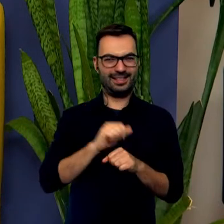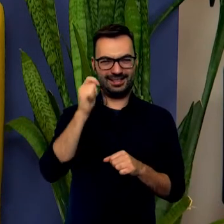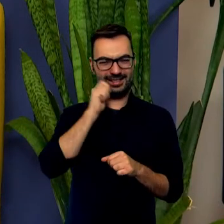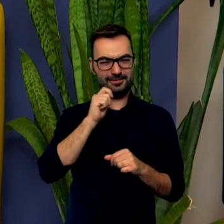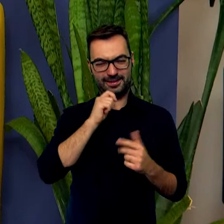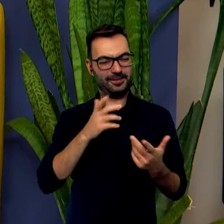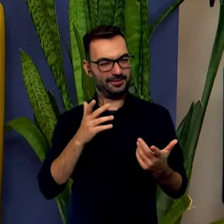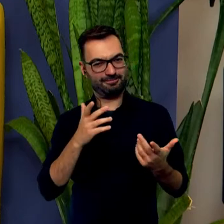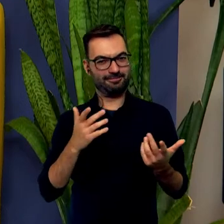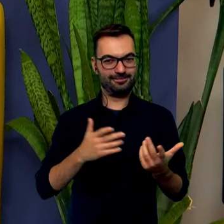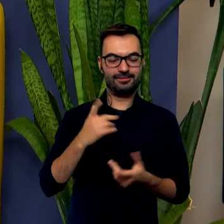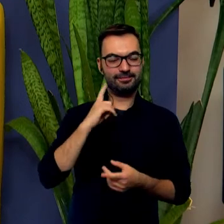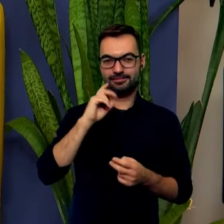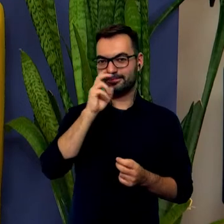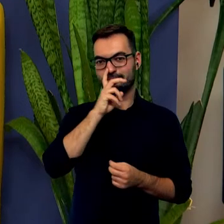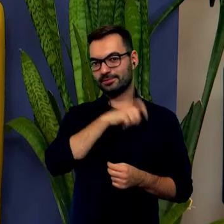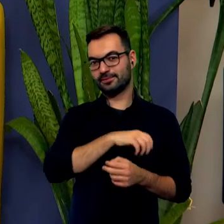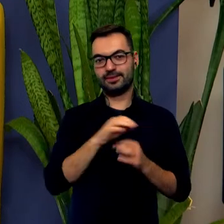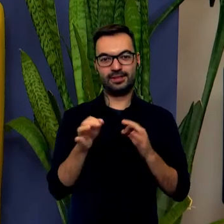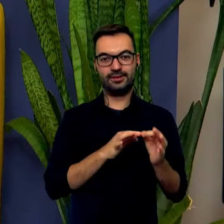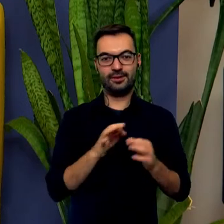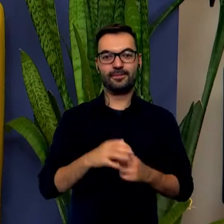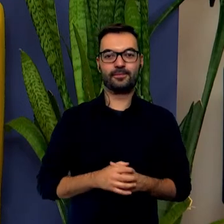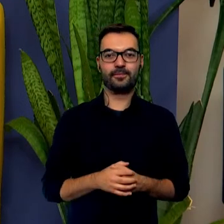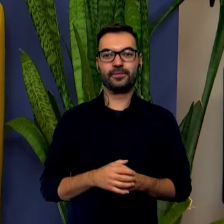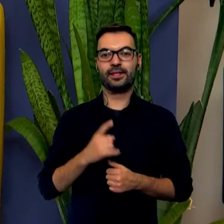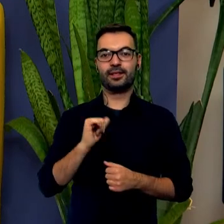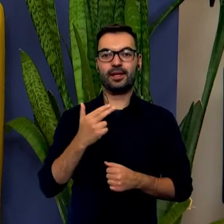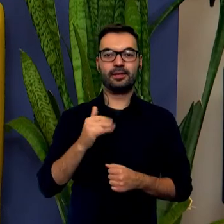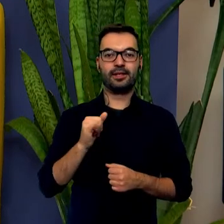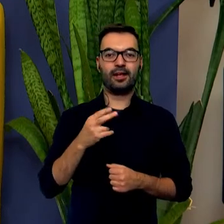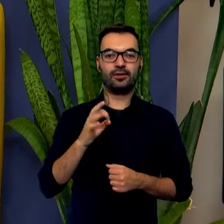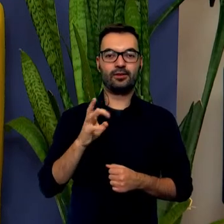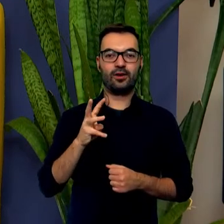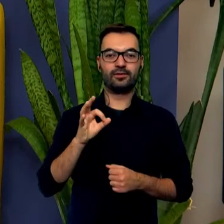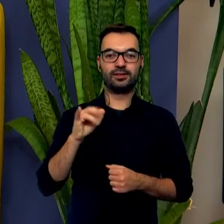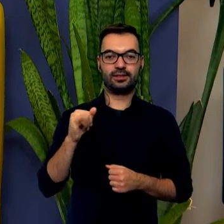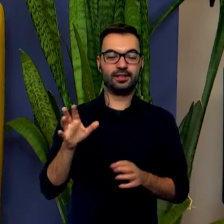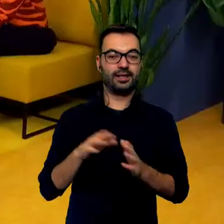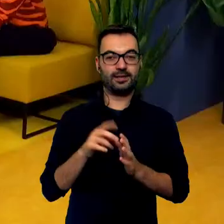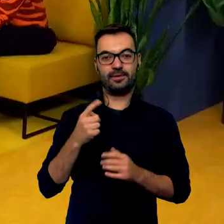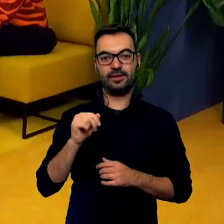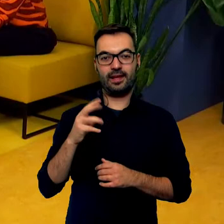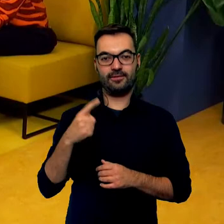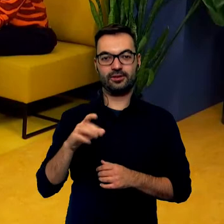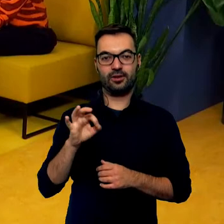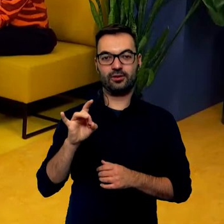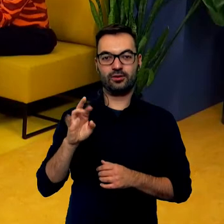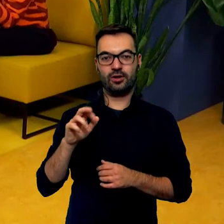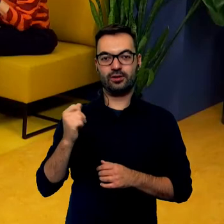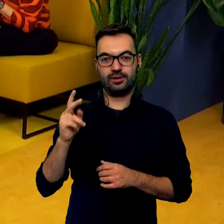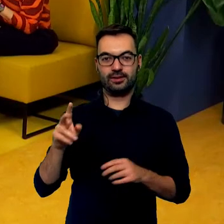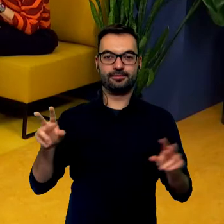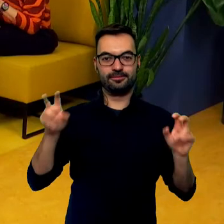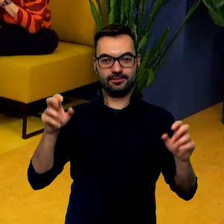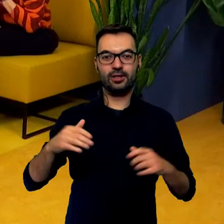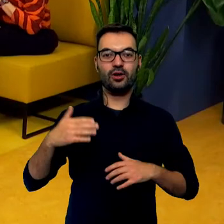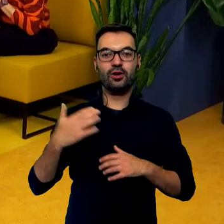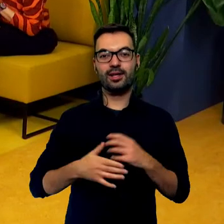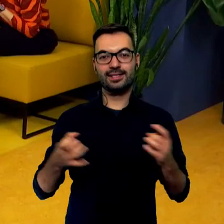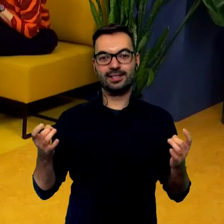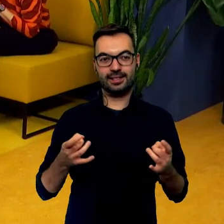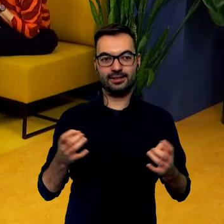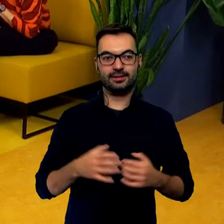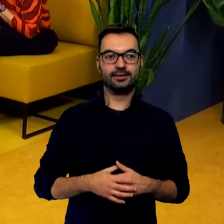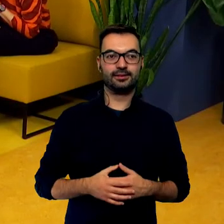kryminał, ale jest to pasjonująca opowieść. Damian Jankowski, Dawid Ogrodnik, dzień dobry. Dzień dobry. Dzień dobry. Koniec gry. Czy